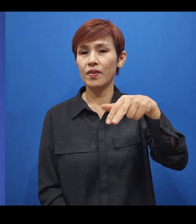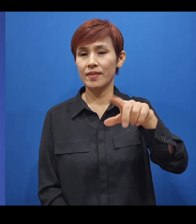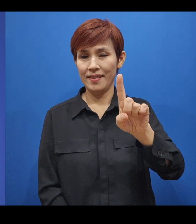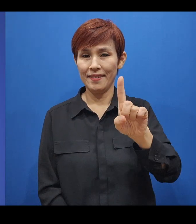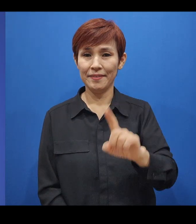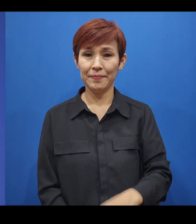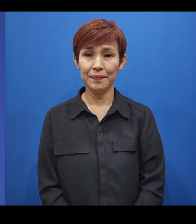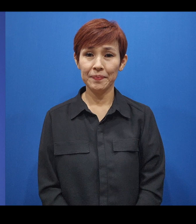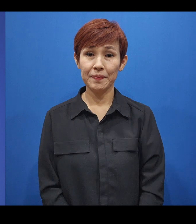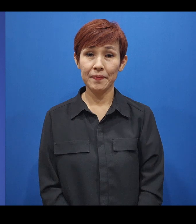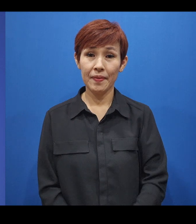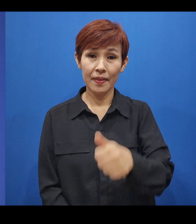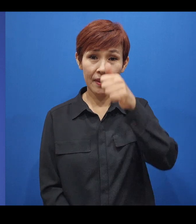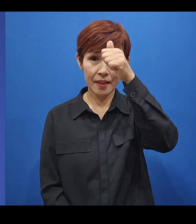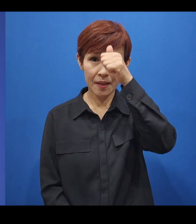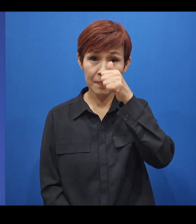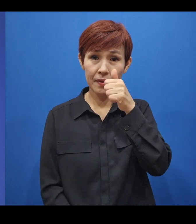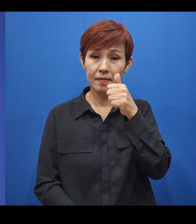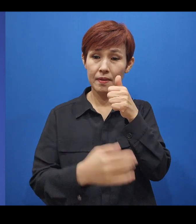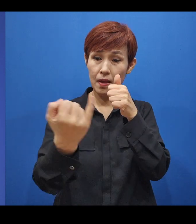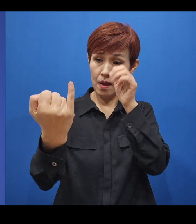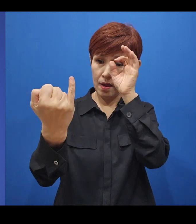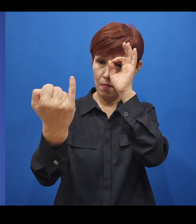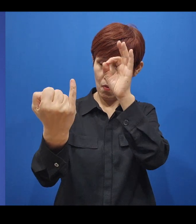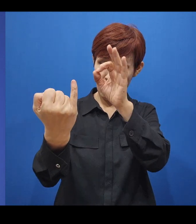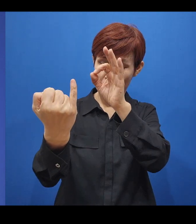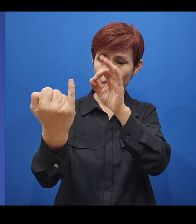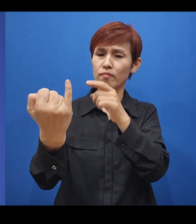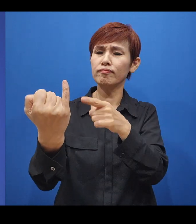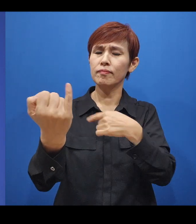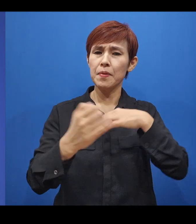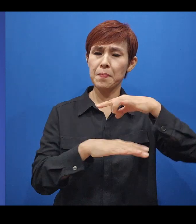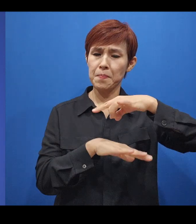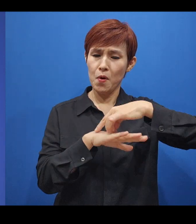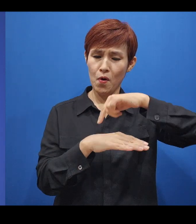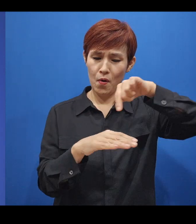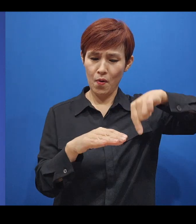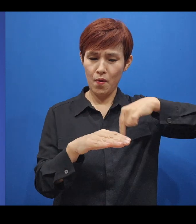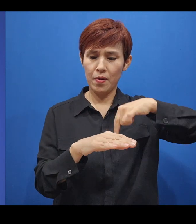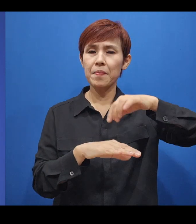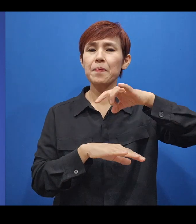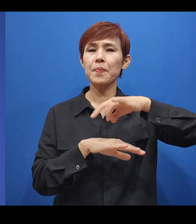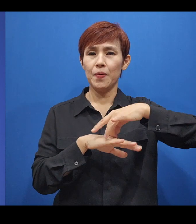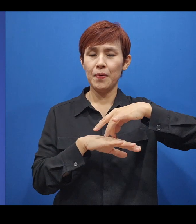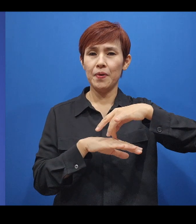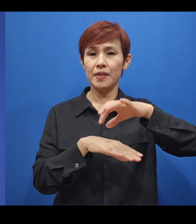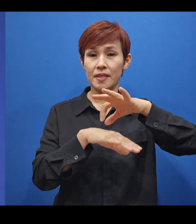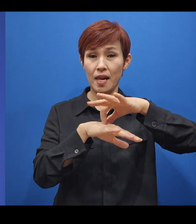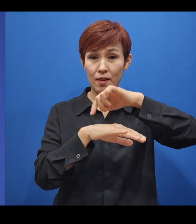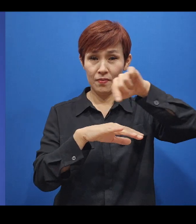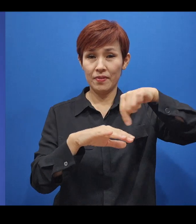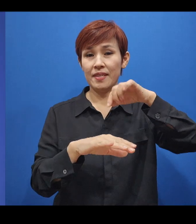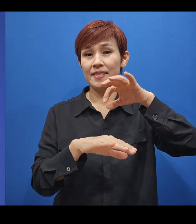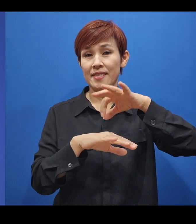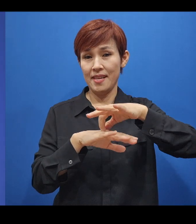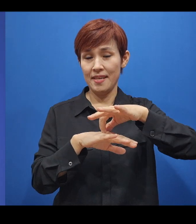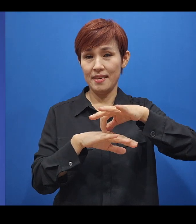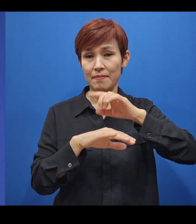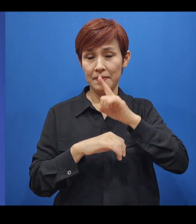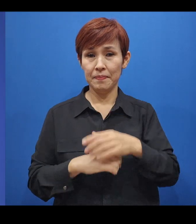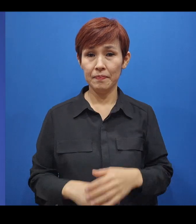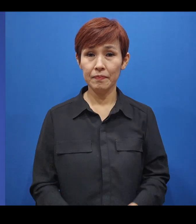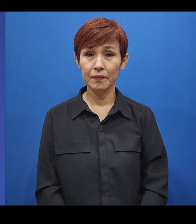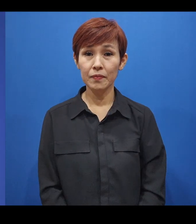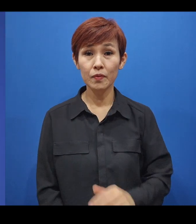아담이 딱 보자마자 한 말이 이 존재는 내 뼈 중에 뼈고 살 중에 살이다.